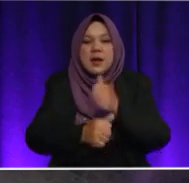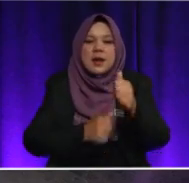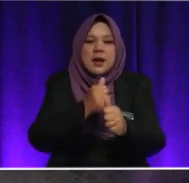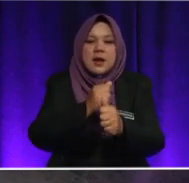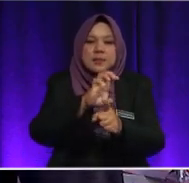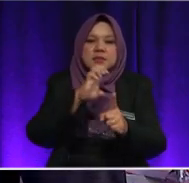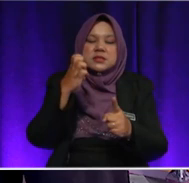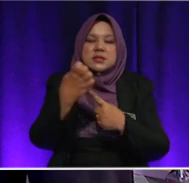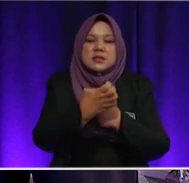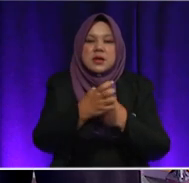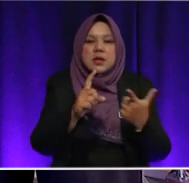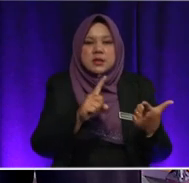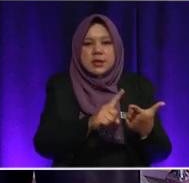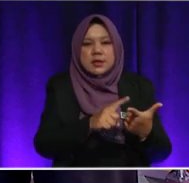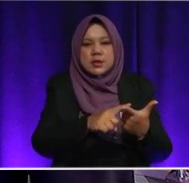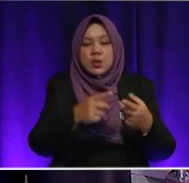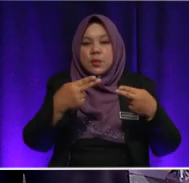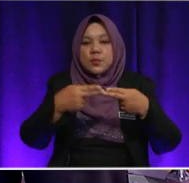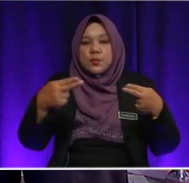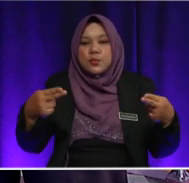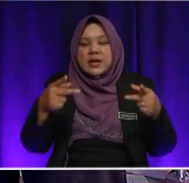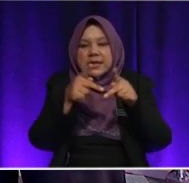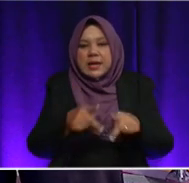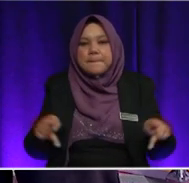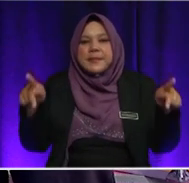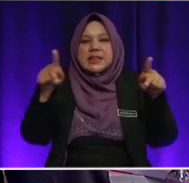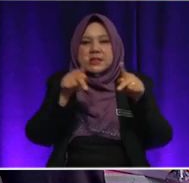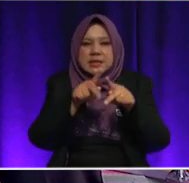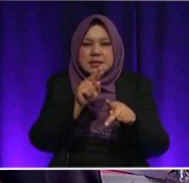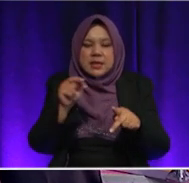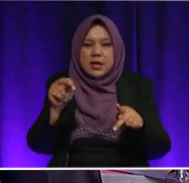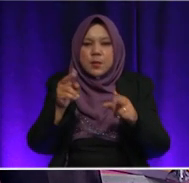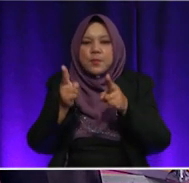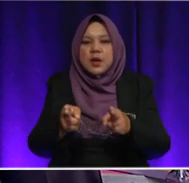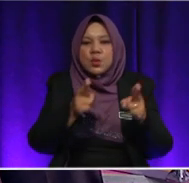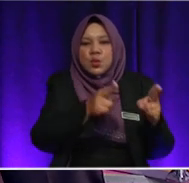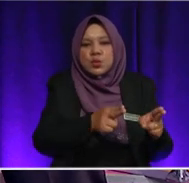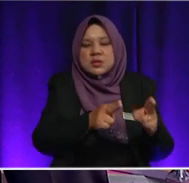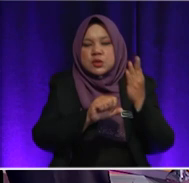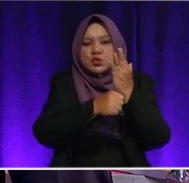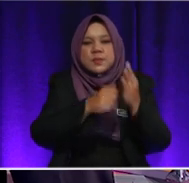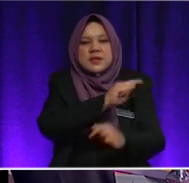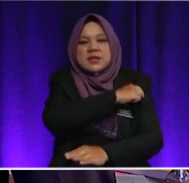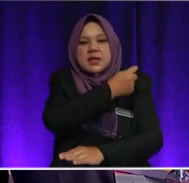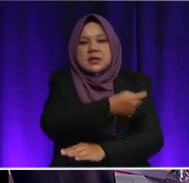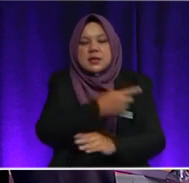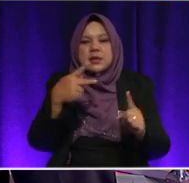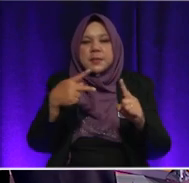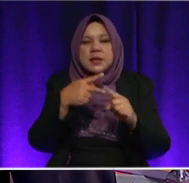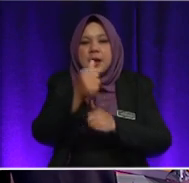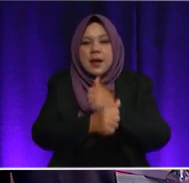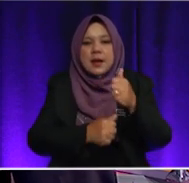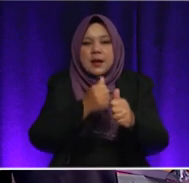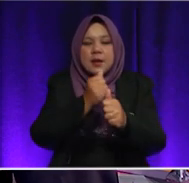yang kedua adalah menguraikan kepentingan pengurusan sumber tenaga terhadap alam sekitar